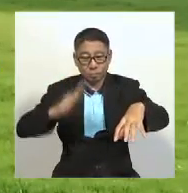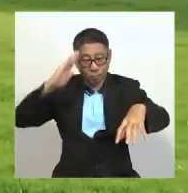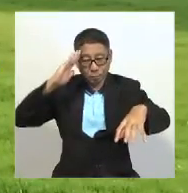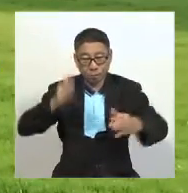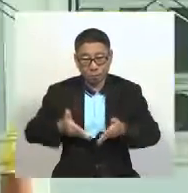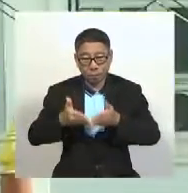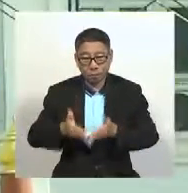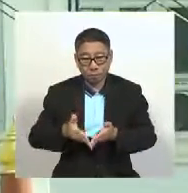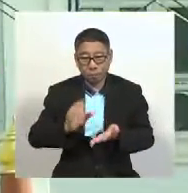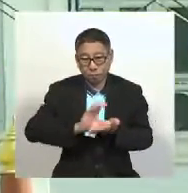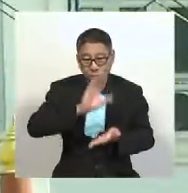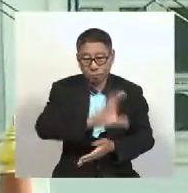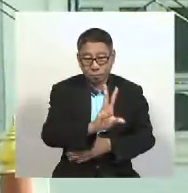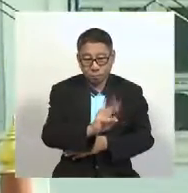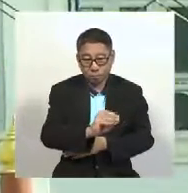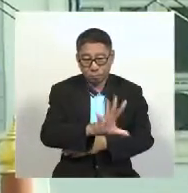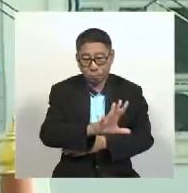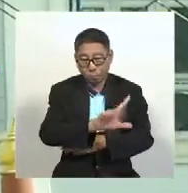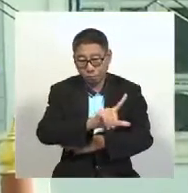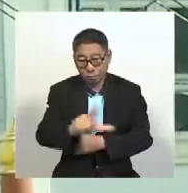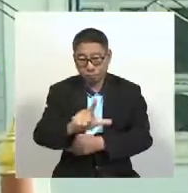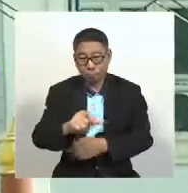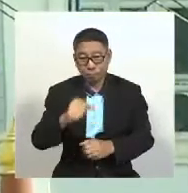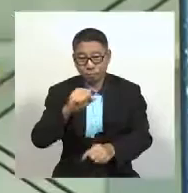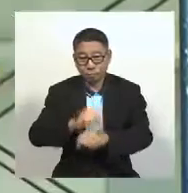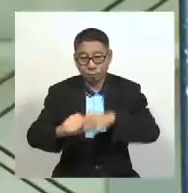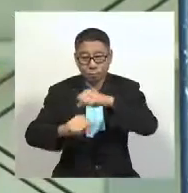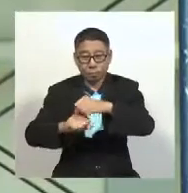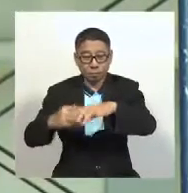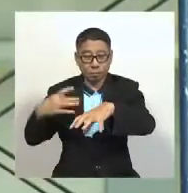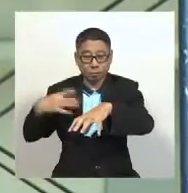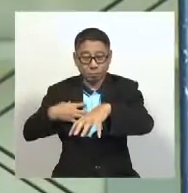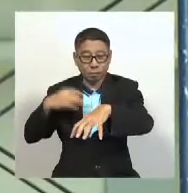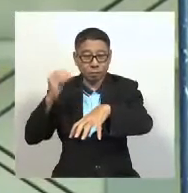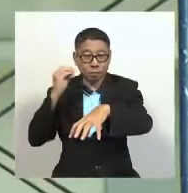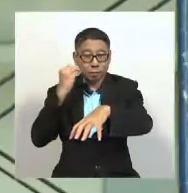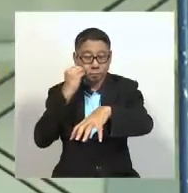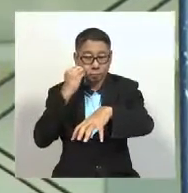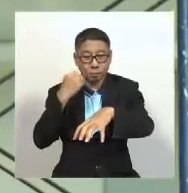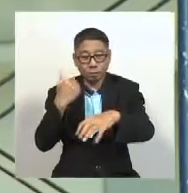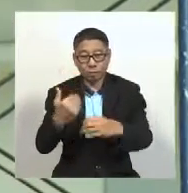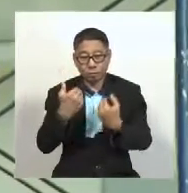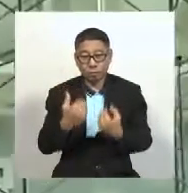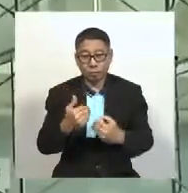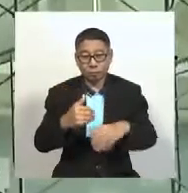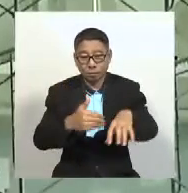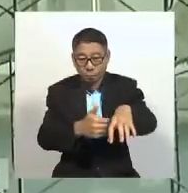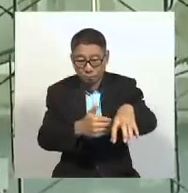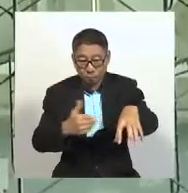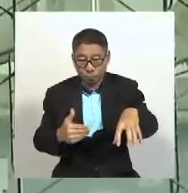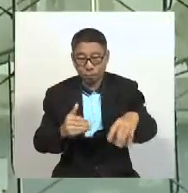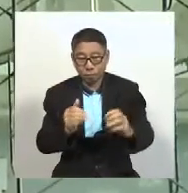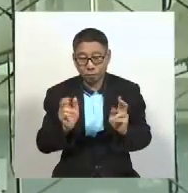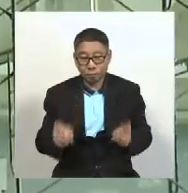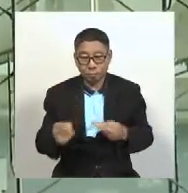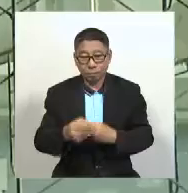เรือมูลค่า65ล้านบาทกับอาคารที่พักของผู้ติดตามด้านหลังรวมทั้งมีบริเวณห้องจัด